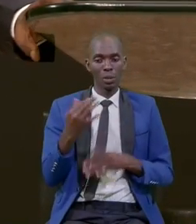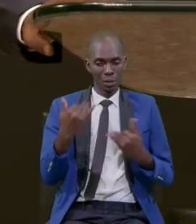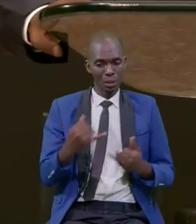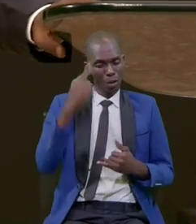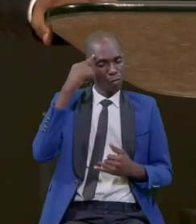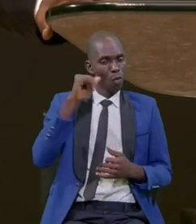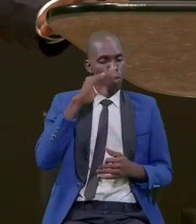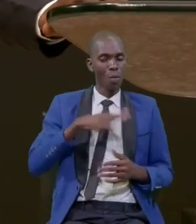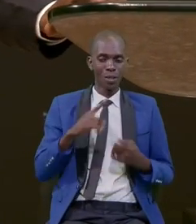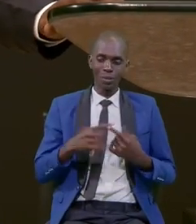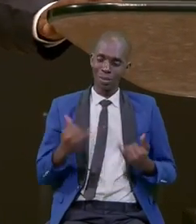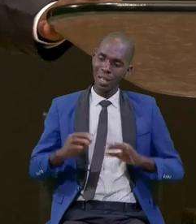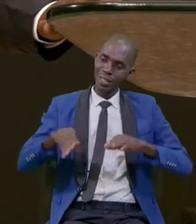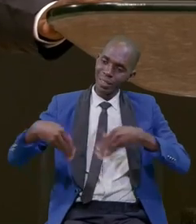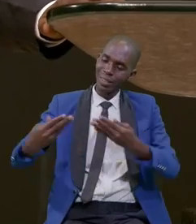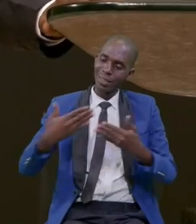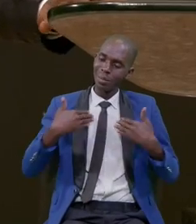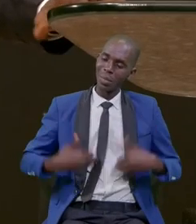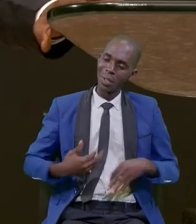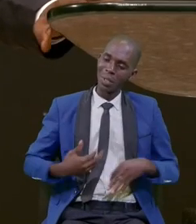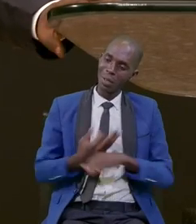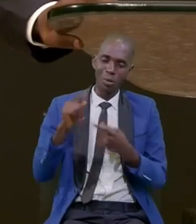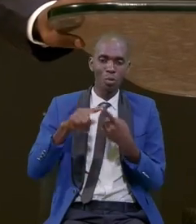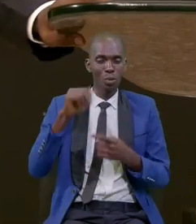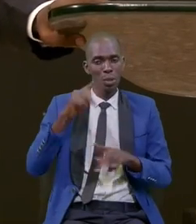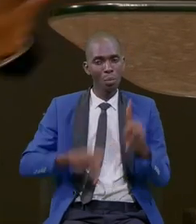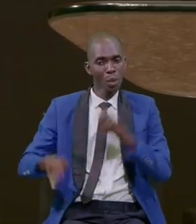ce sera une abomination.